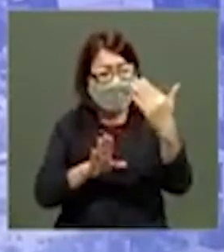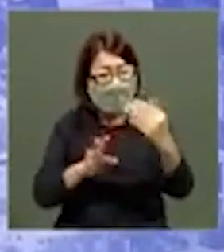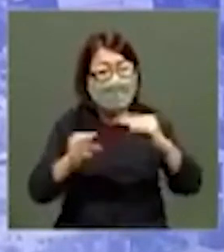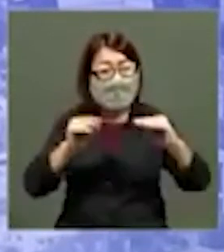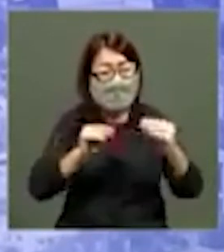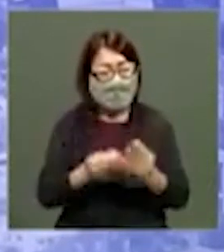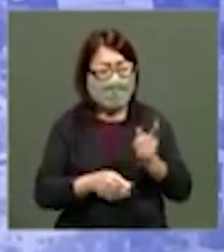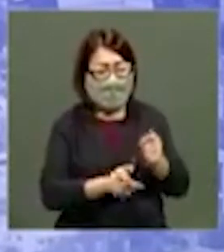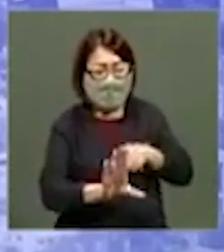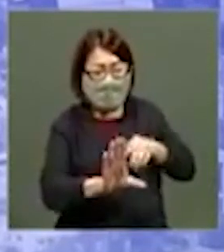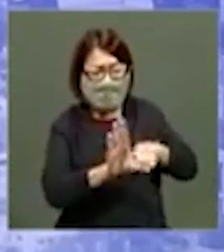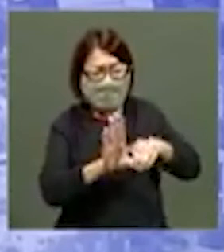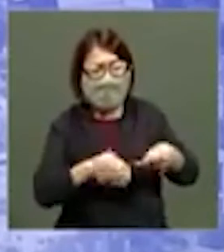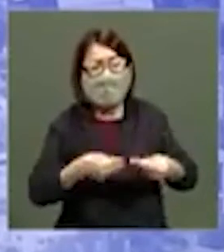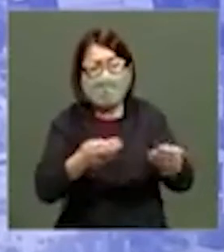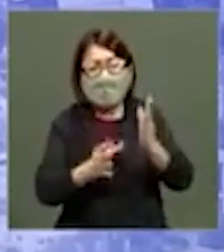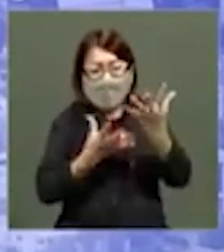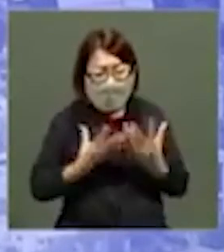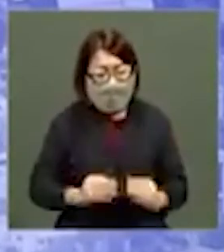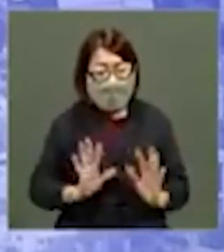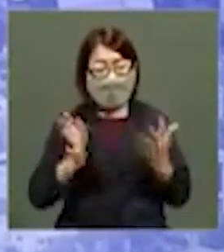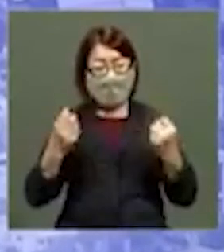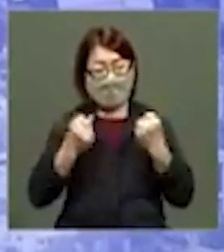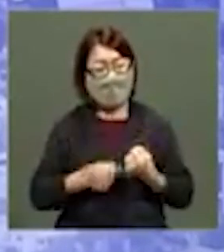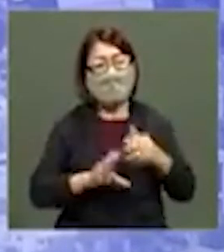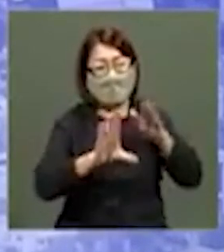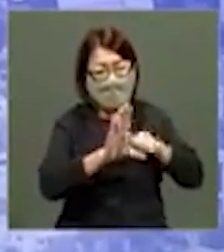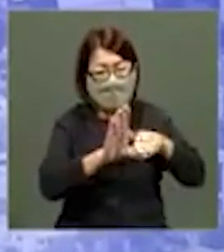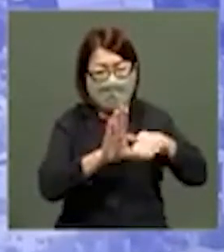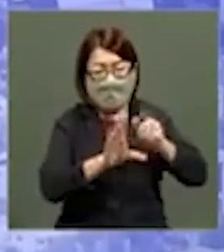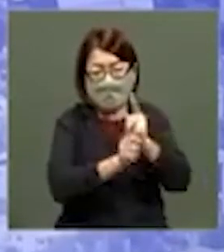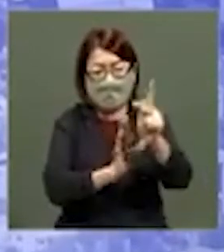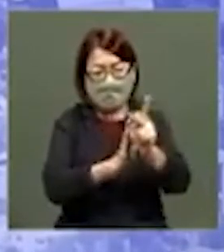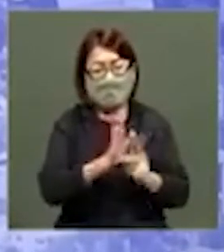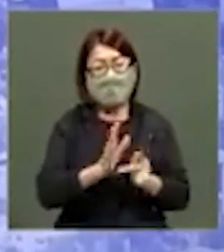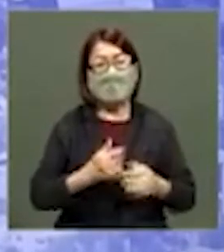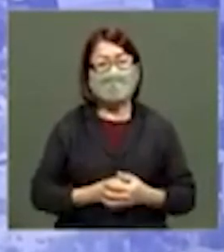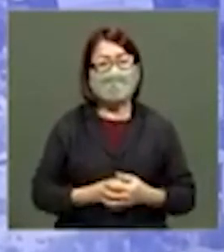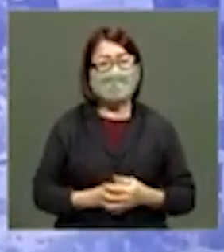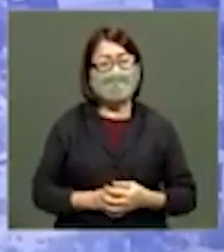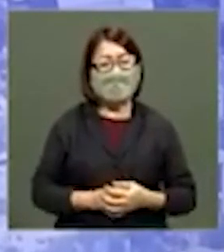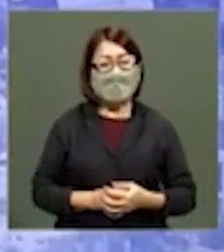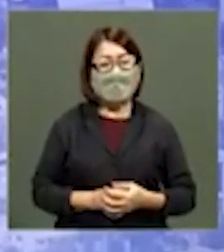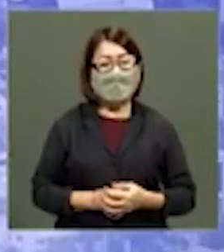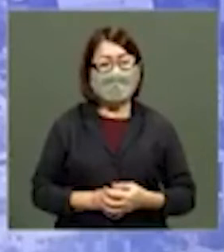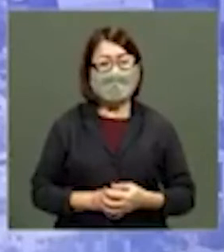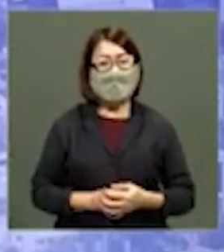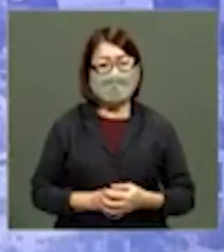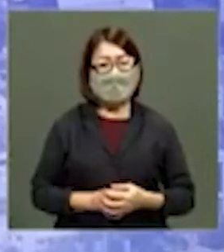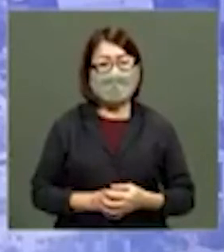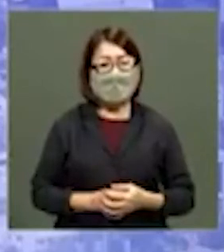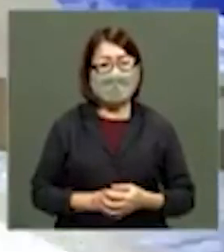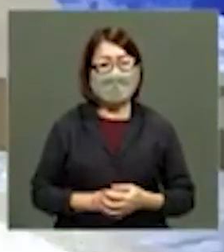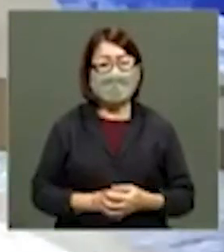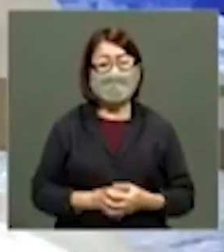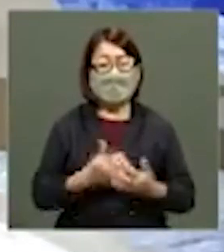าสู่ระบบของการที่จะจ้างงานอย่างถูกต้องตามกฎหมายนี่คือสิ่งที่เกิดขึ้นนะครับครับผมโอเคครับ